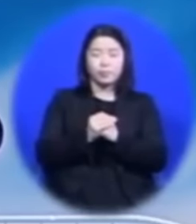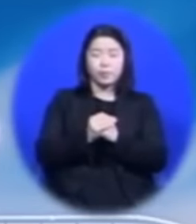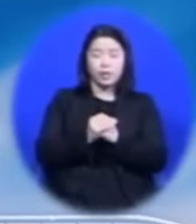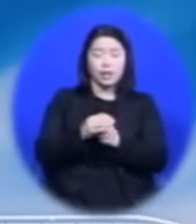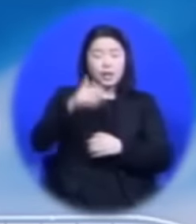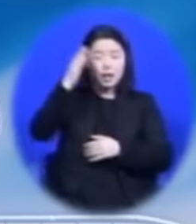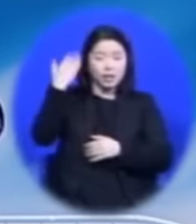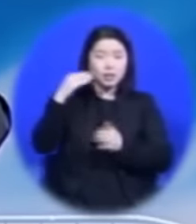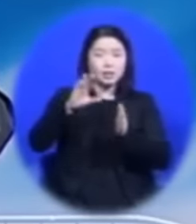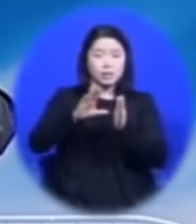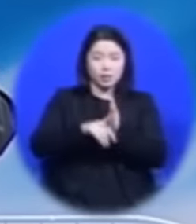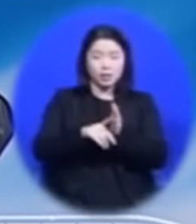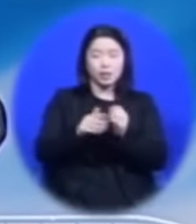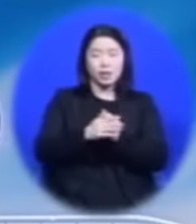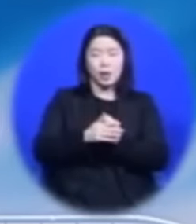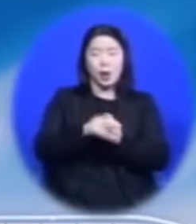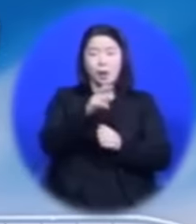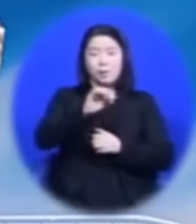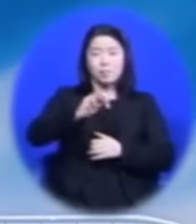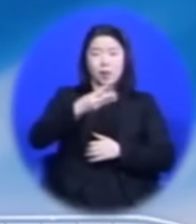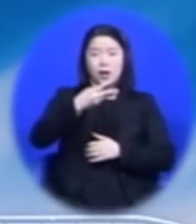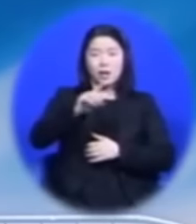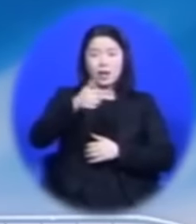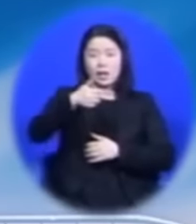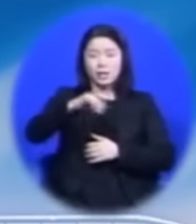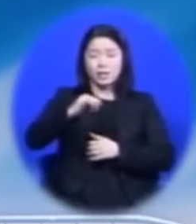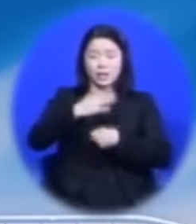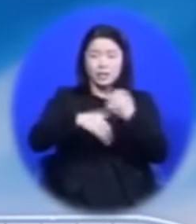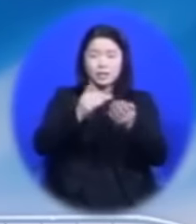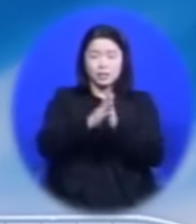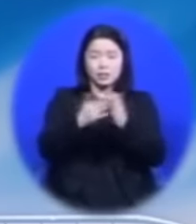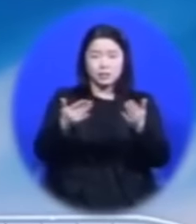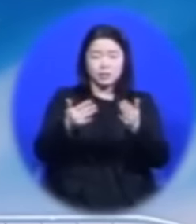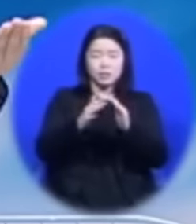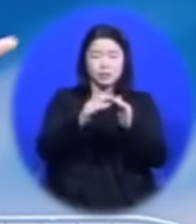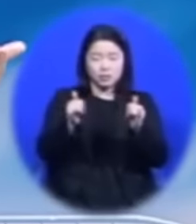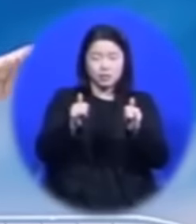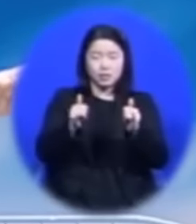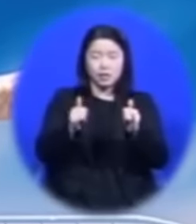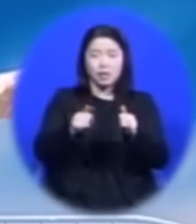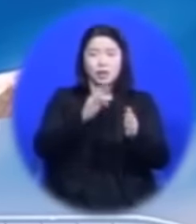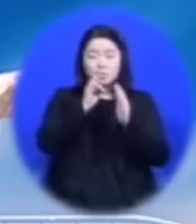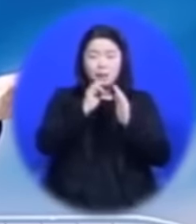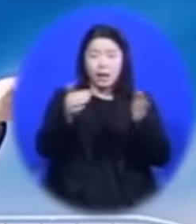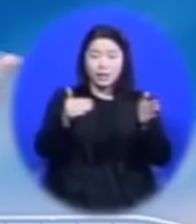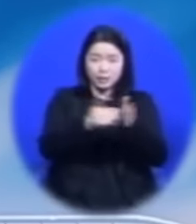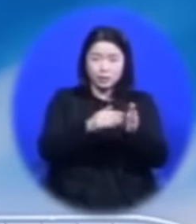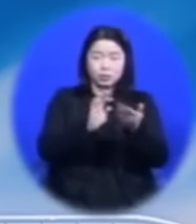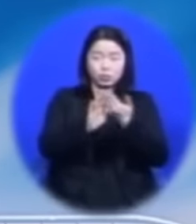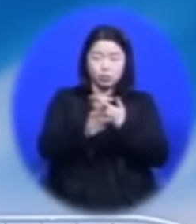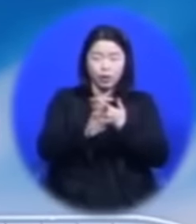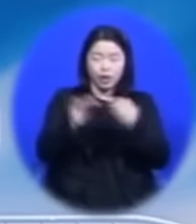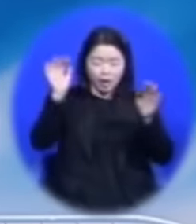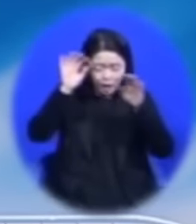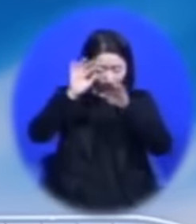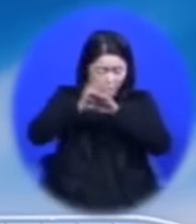당시에 말라기 선지자의 예언이 끝나고 이스라엘이 영적인 암흑기에 들어갔을 때,